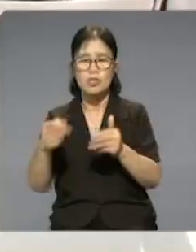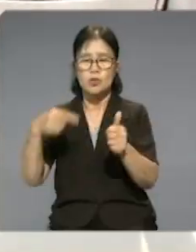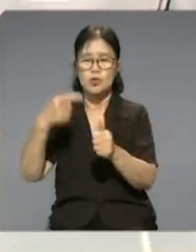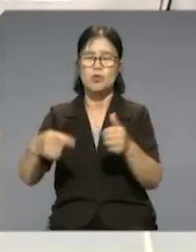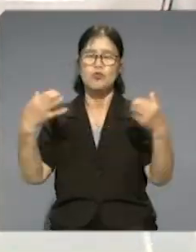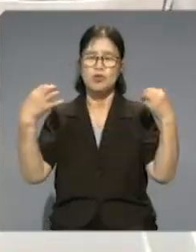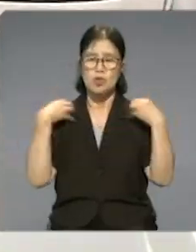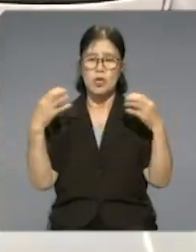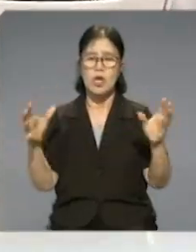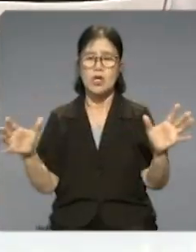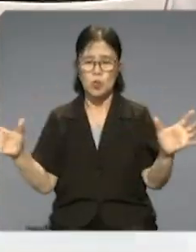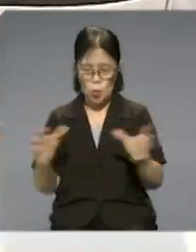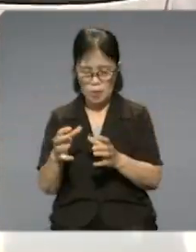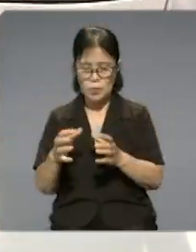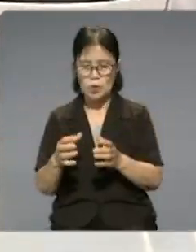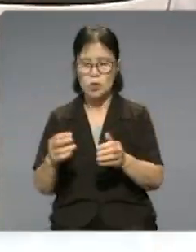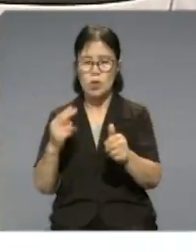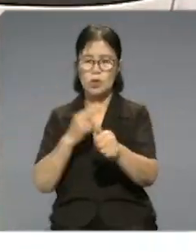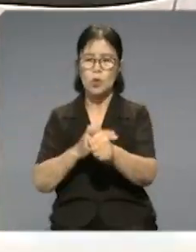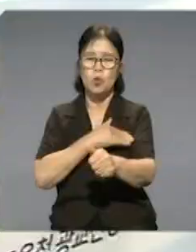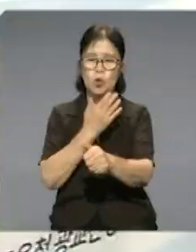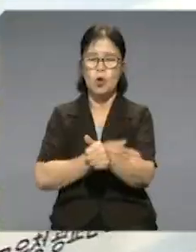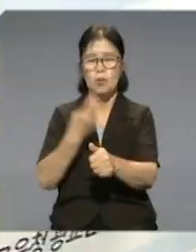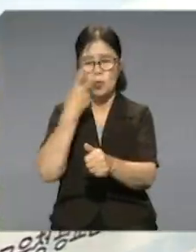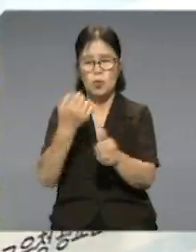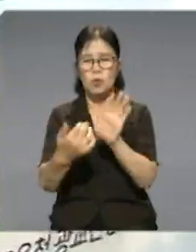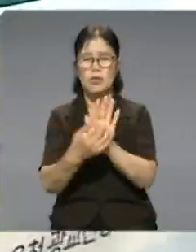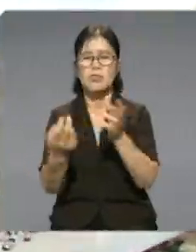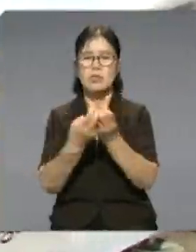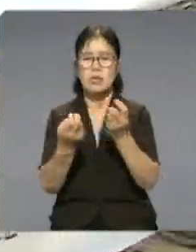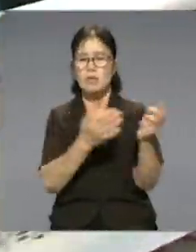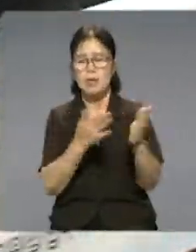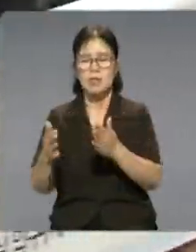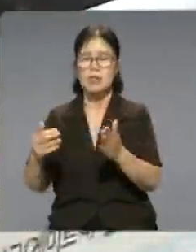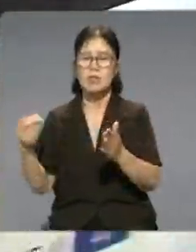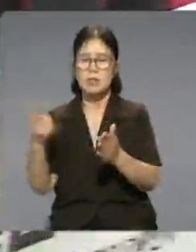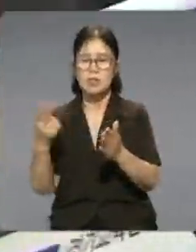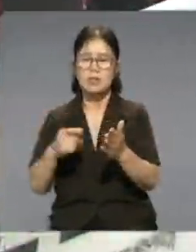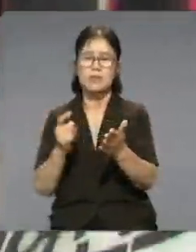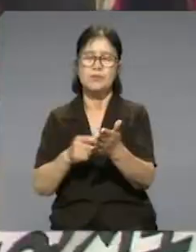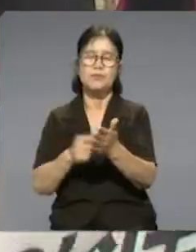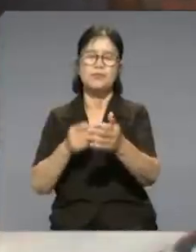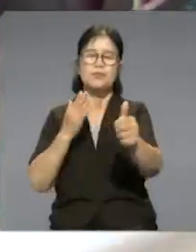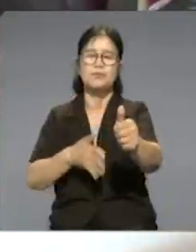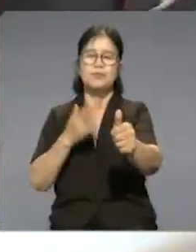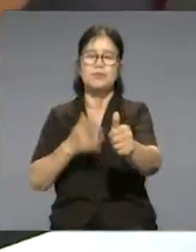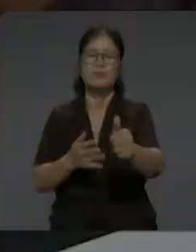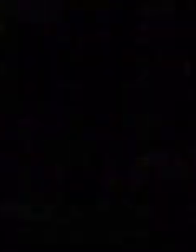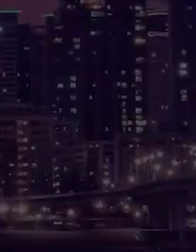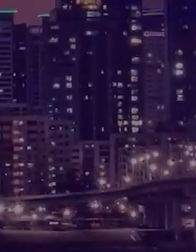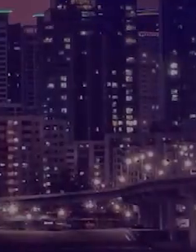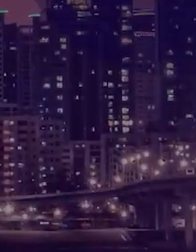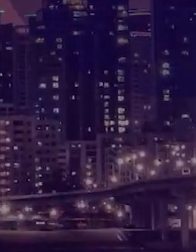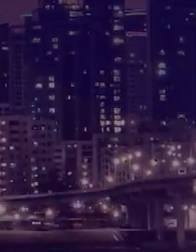교육청에 종합적인 교권보호 대책 마련을 거듭 주문했습니다. OBS 뉴스 김대영입니다.